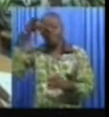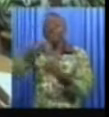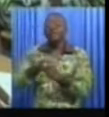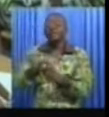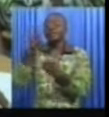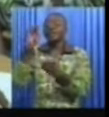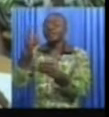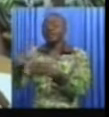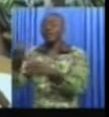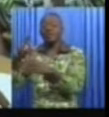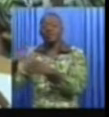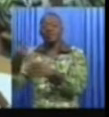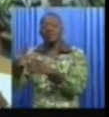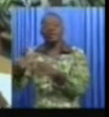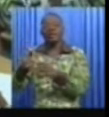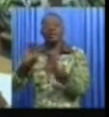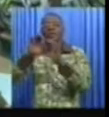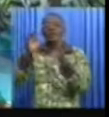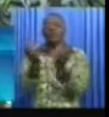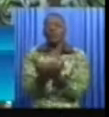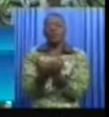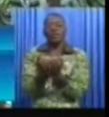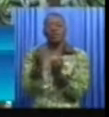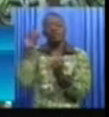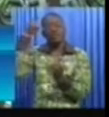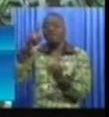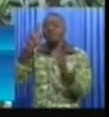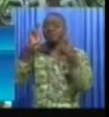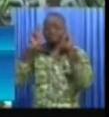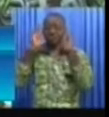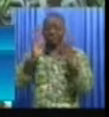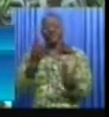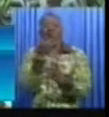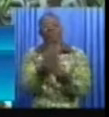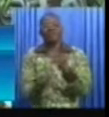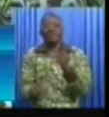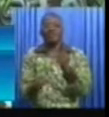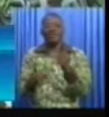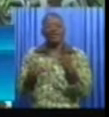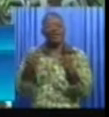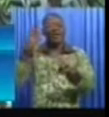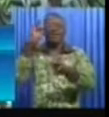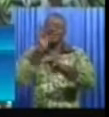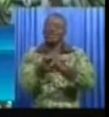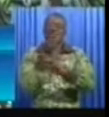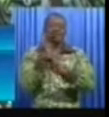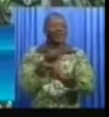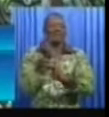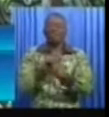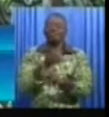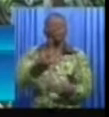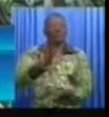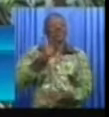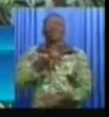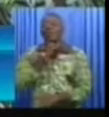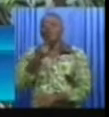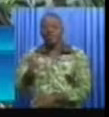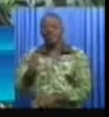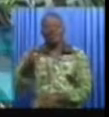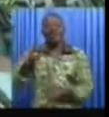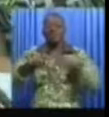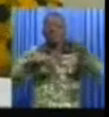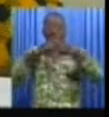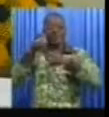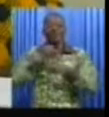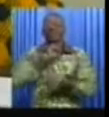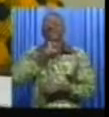départements, les professeurs manquent. Les mathématiciens, on ne les trouve pas. Les scientifiques,